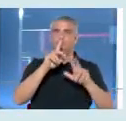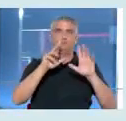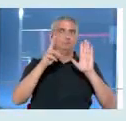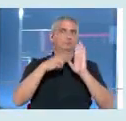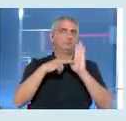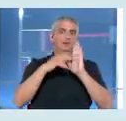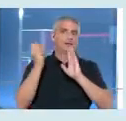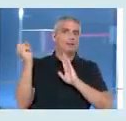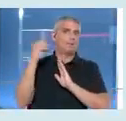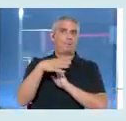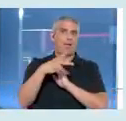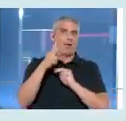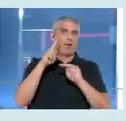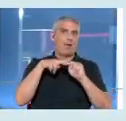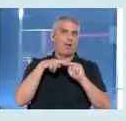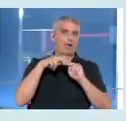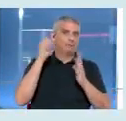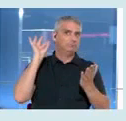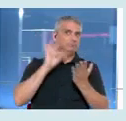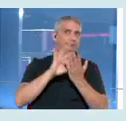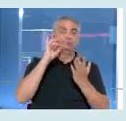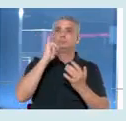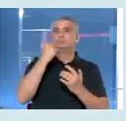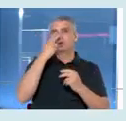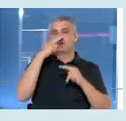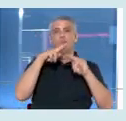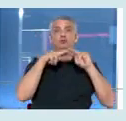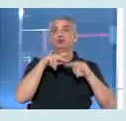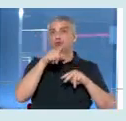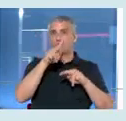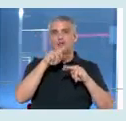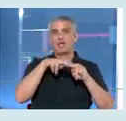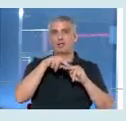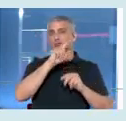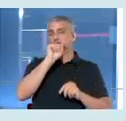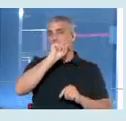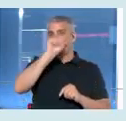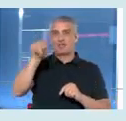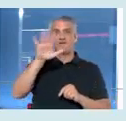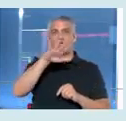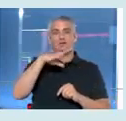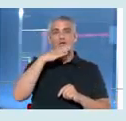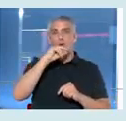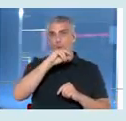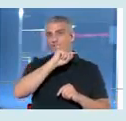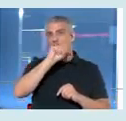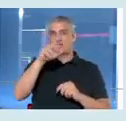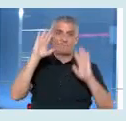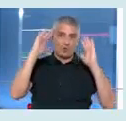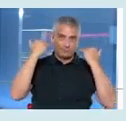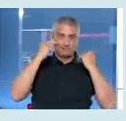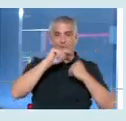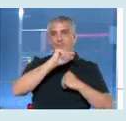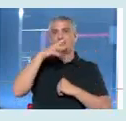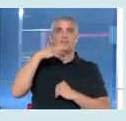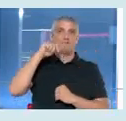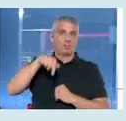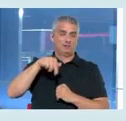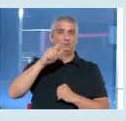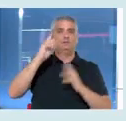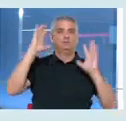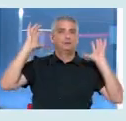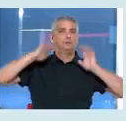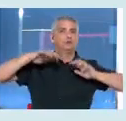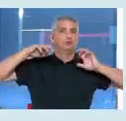איך היא מגיעה אחרי נכון, שהיא נכון. כתה... אנחנו רואים את השאריות שלה, אחרי שהיא תגיע מאזור לוב, היא תגיע למצרים והיא תגיע אלינו, היא תוריד